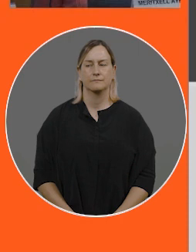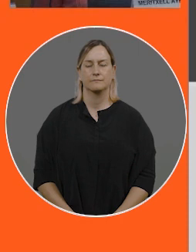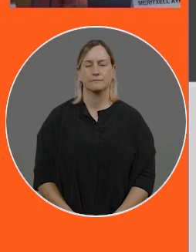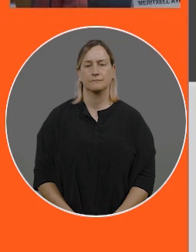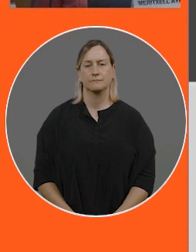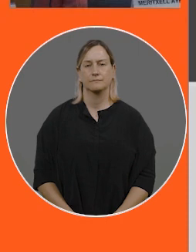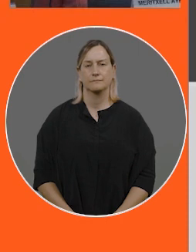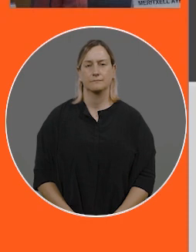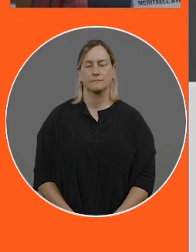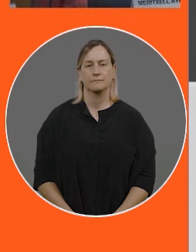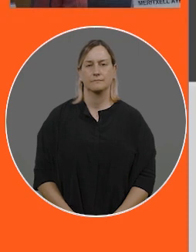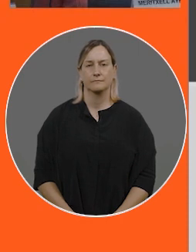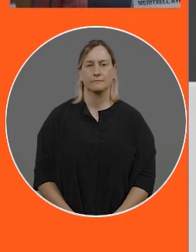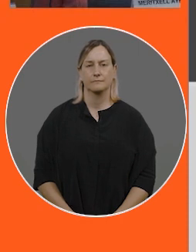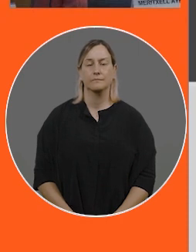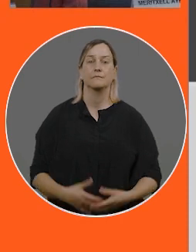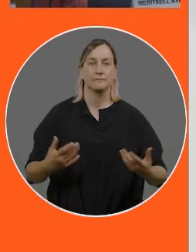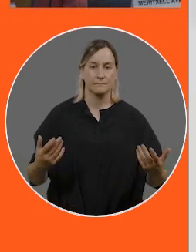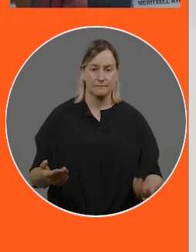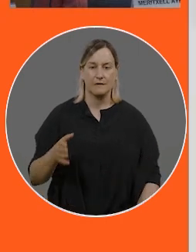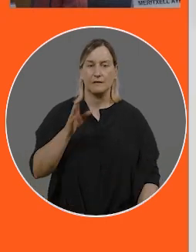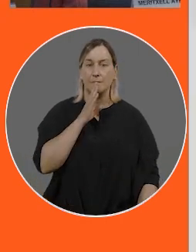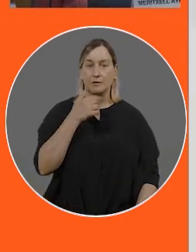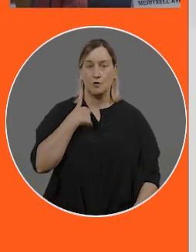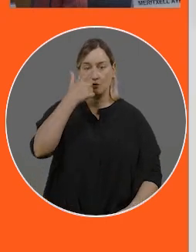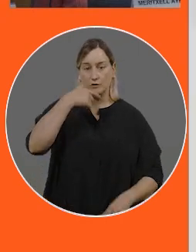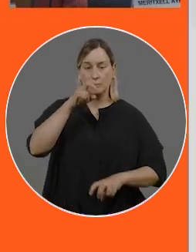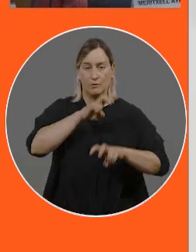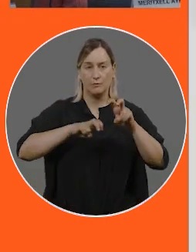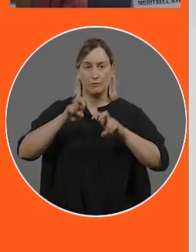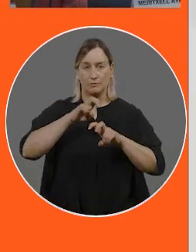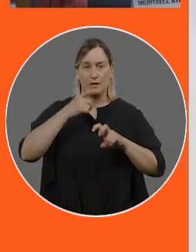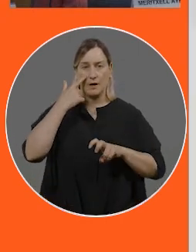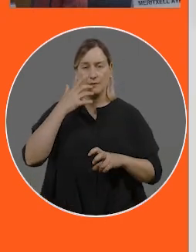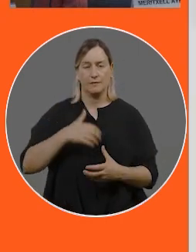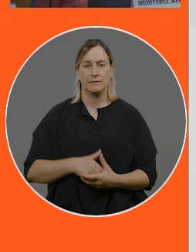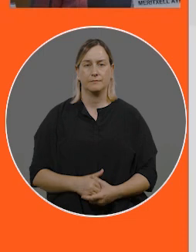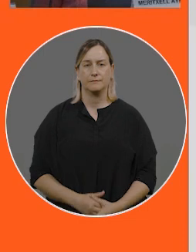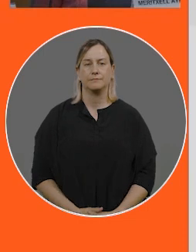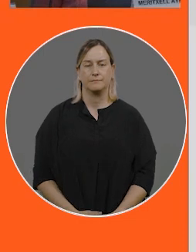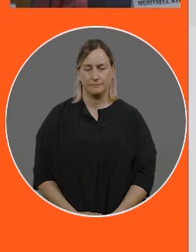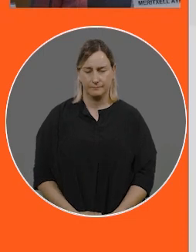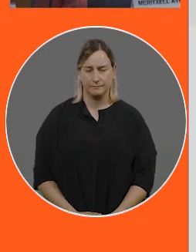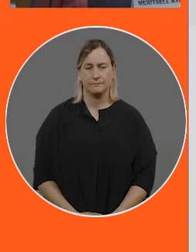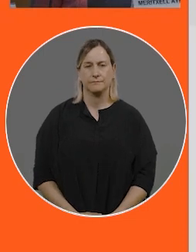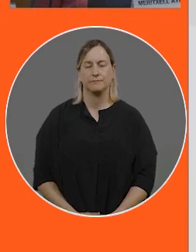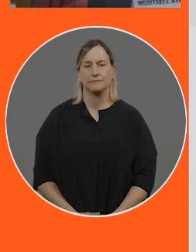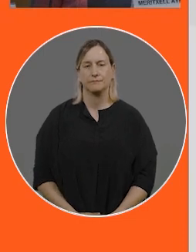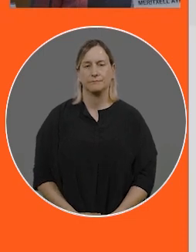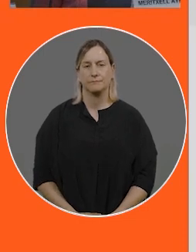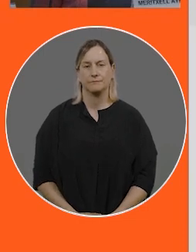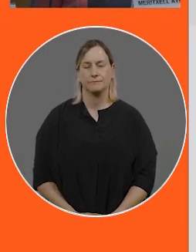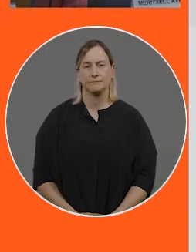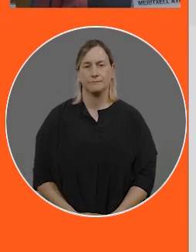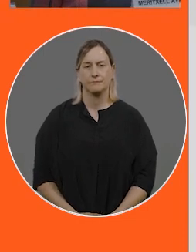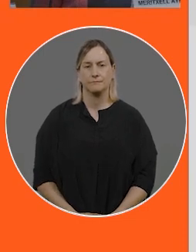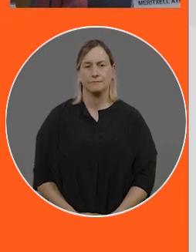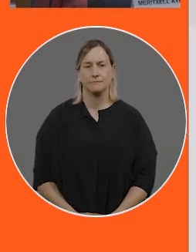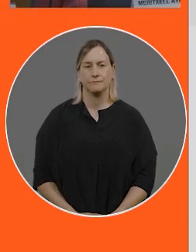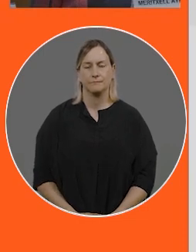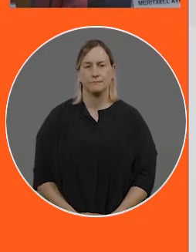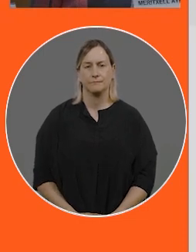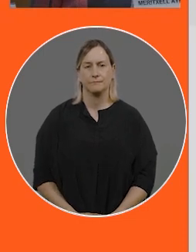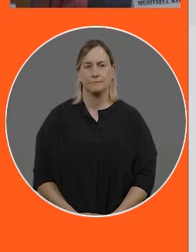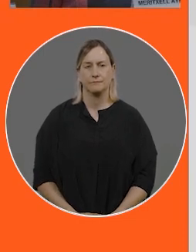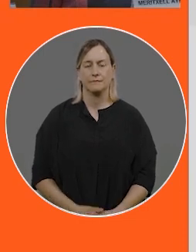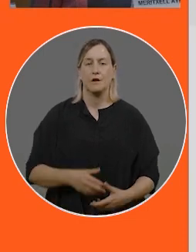fet una cerca que de moment no he sabut adreces si s'ha i telèfons, carregat. Que... Val, sí. Saltar al contingut. Però aquí ja us